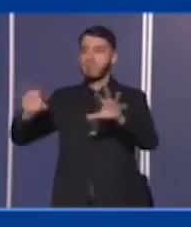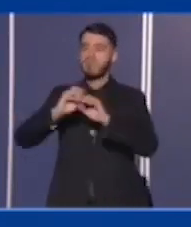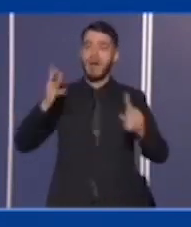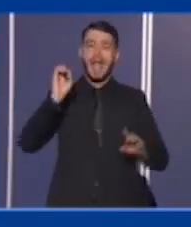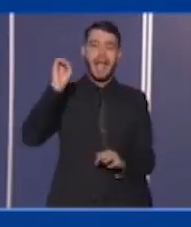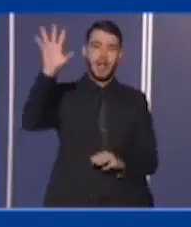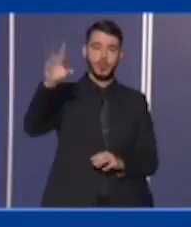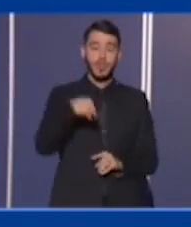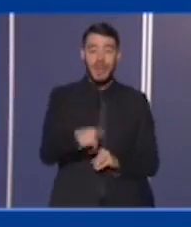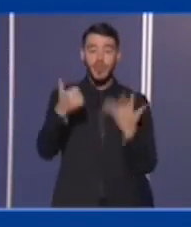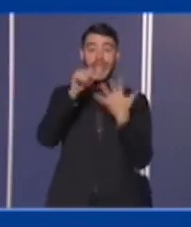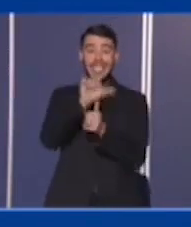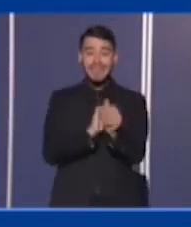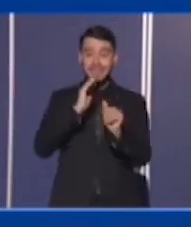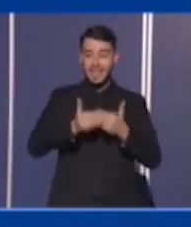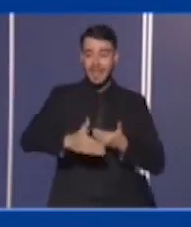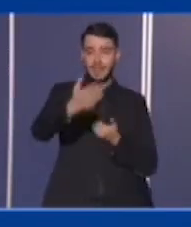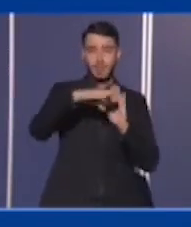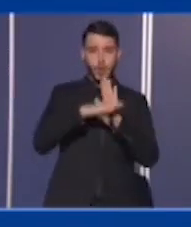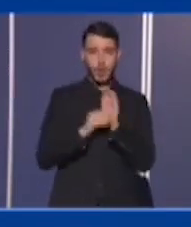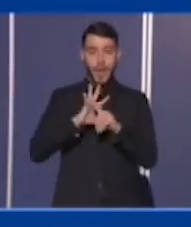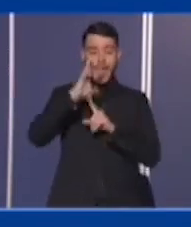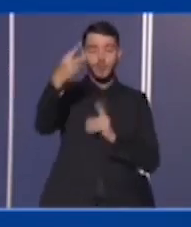είναι εξάμηνο και θα υλοποιηθεί εντός του 2020.